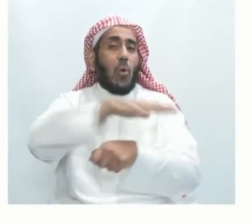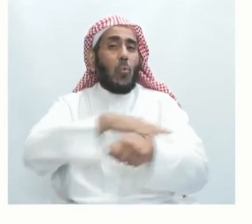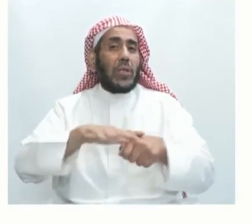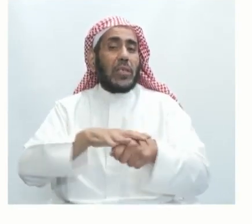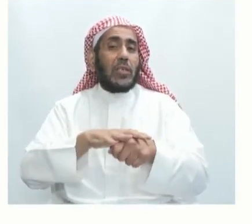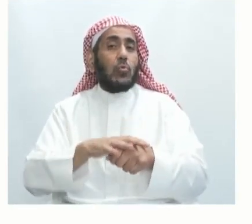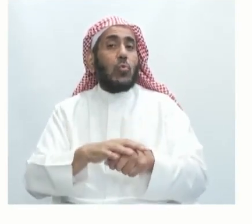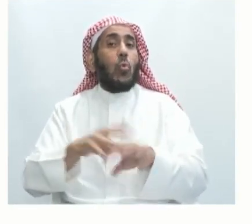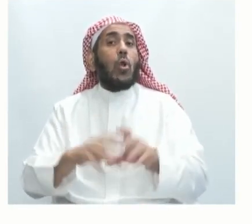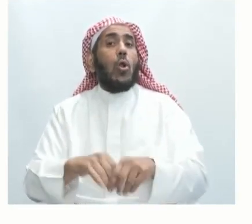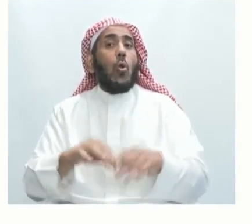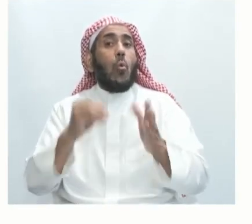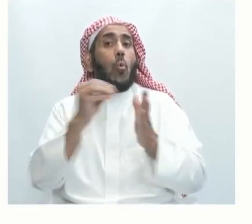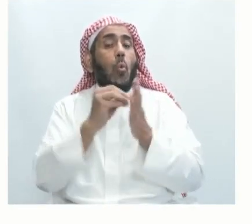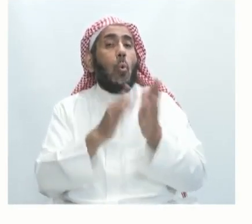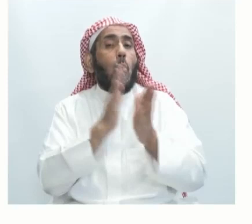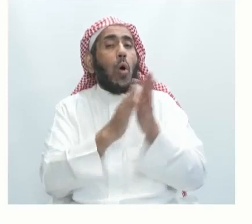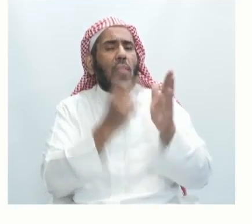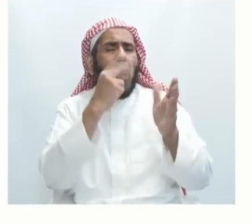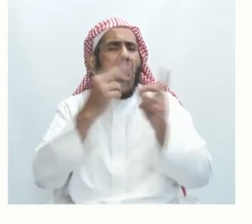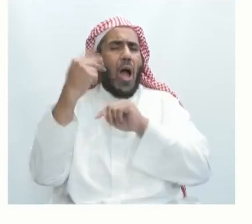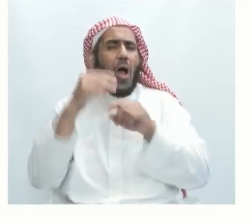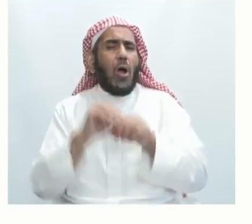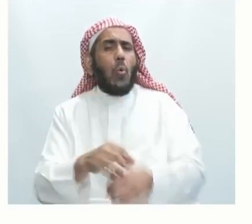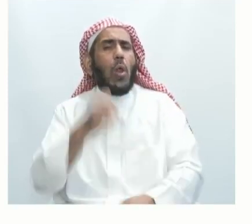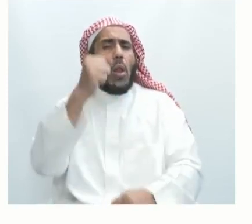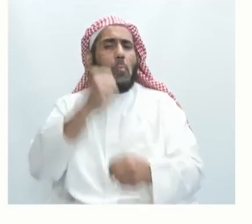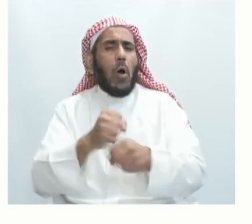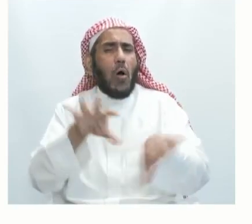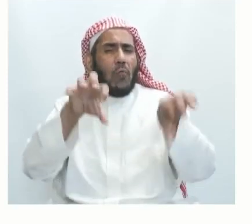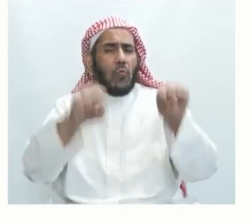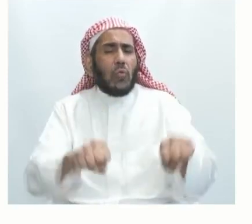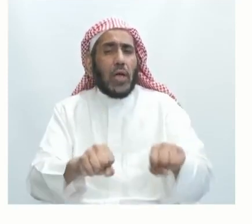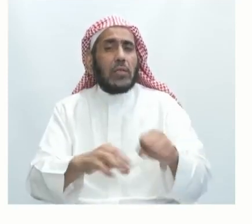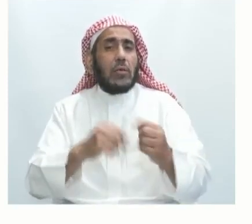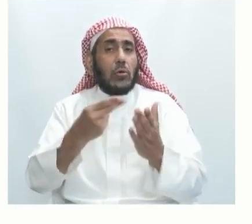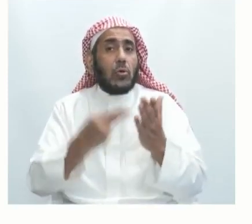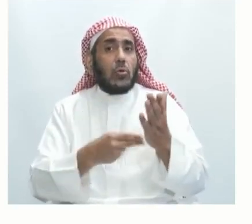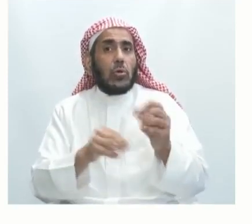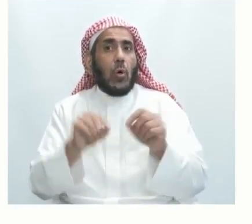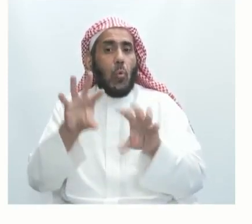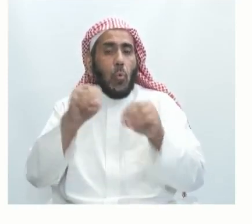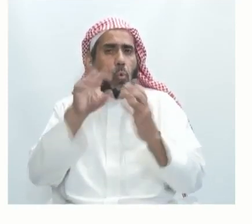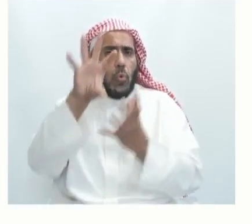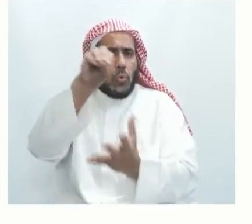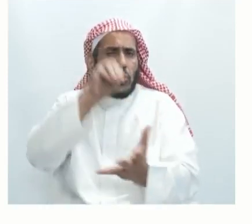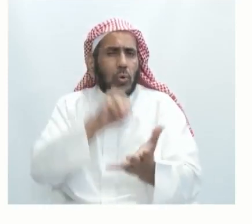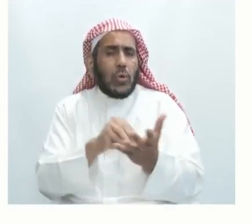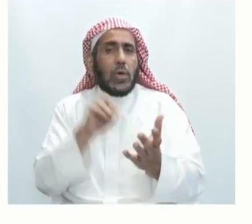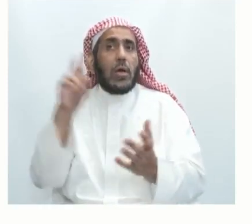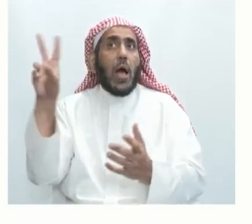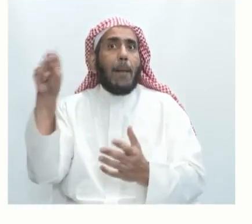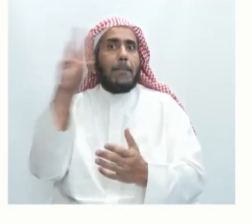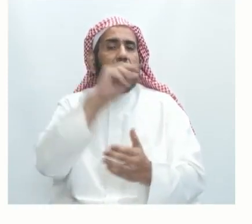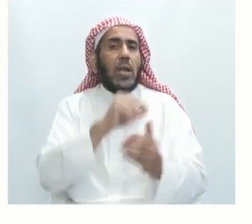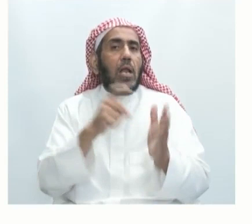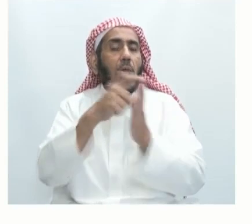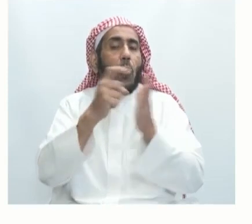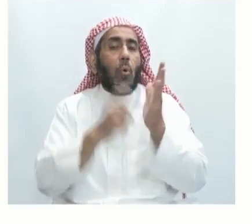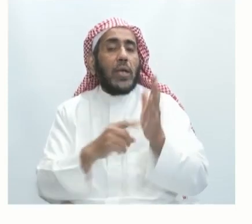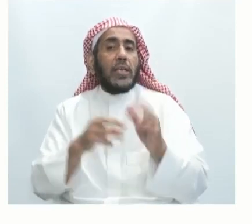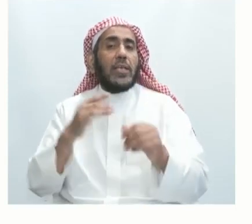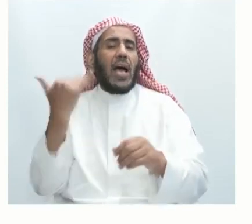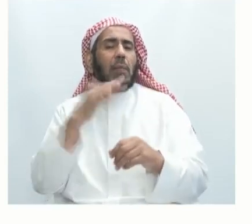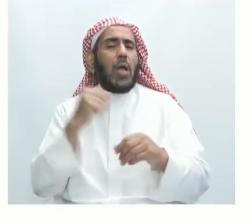والمحفوظات عبر رمز هذا الاستجابه فتدون امثله لقوانين عربيه او دوليه